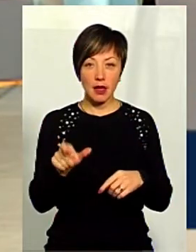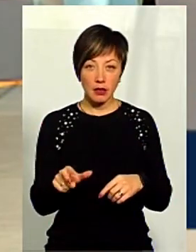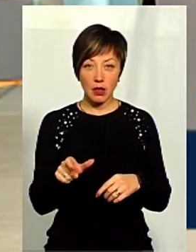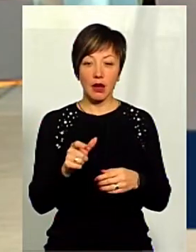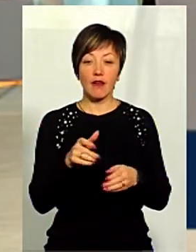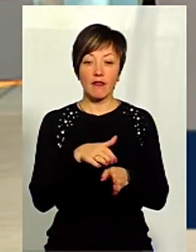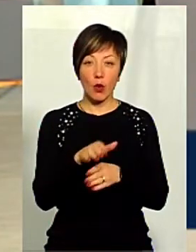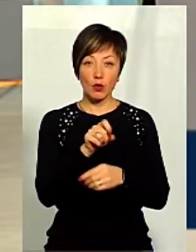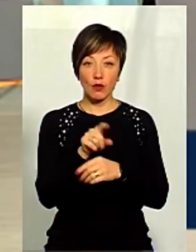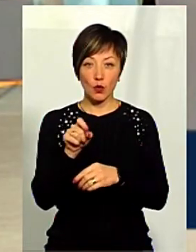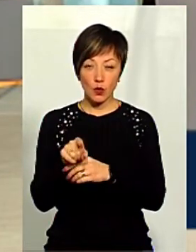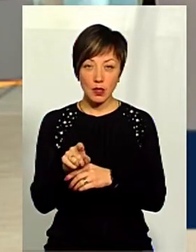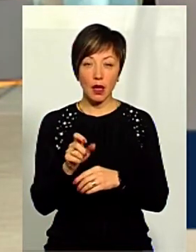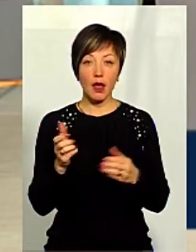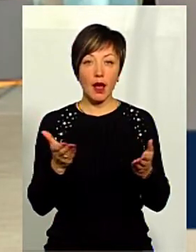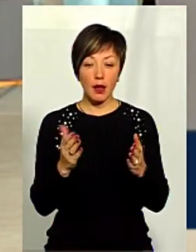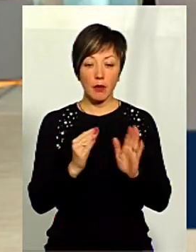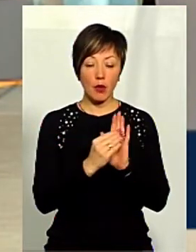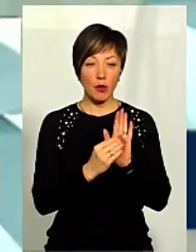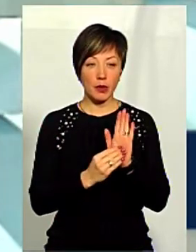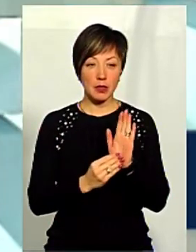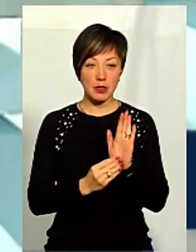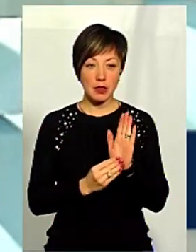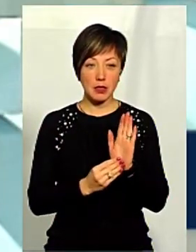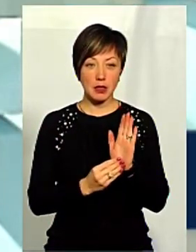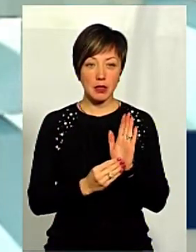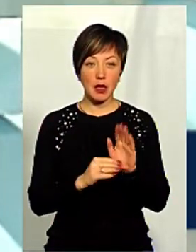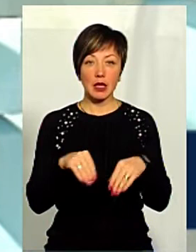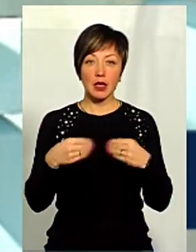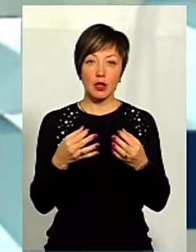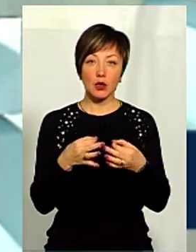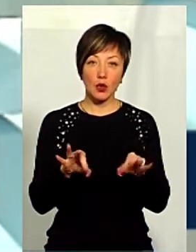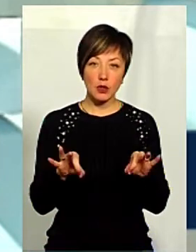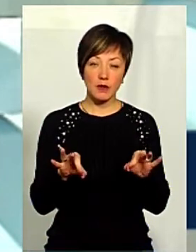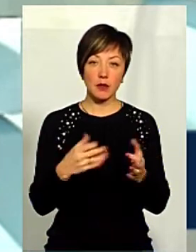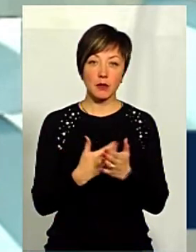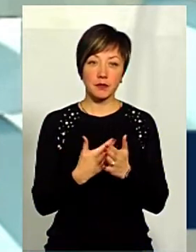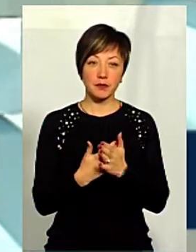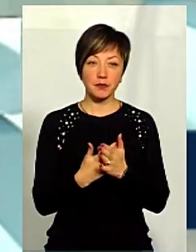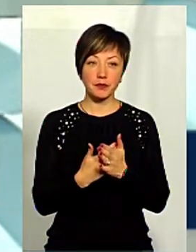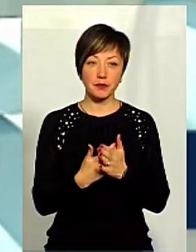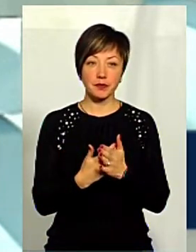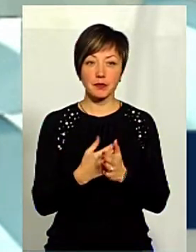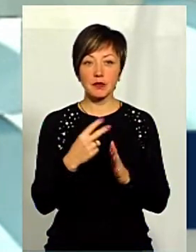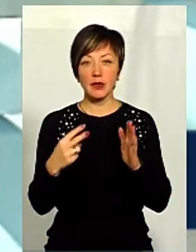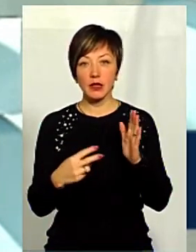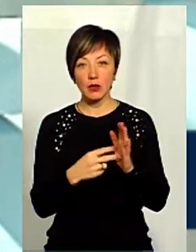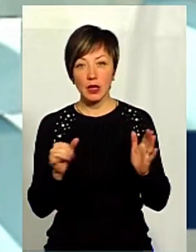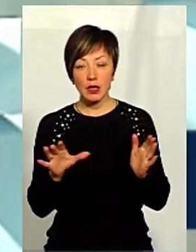ще перелік певних функцій, які прописані, тобто надає дозвіл на підключення, якщо поруч є